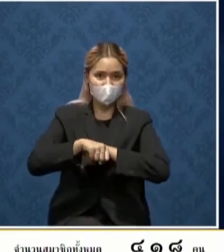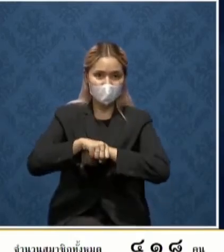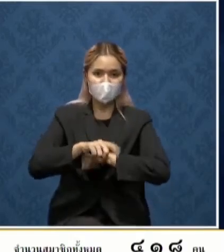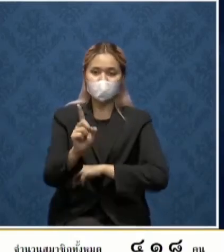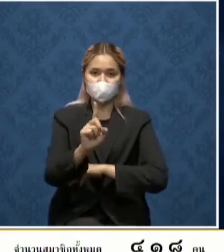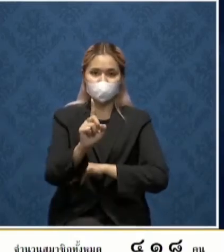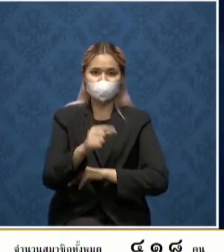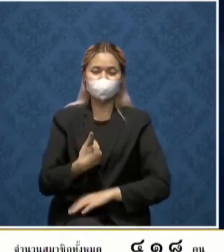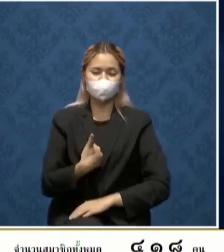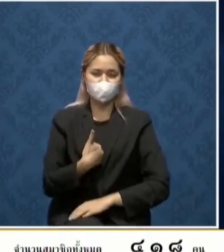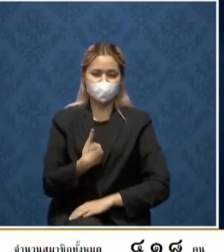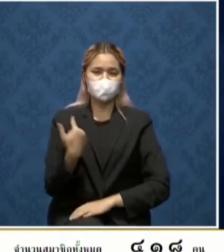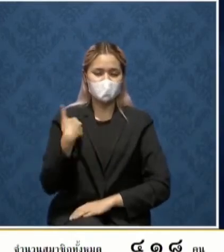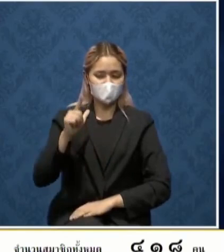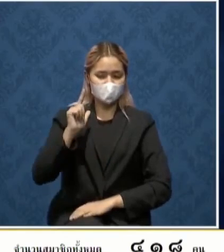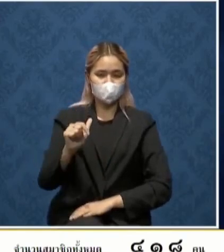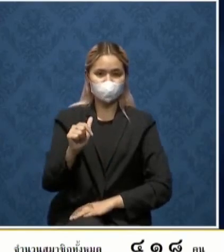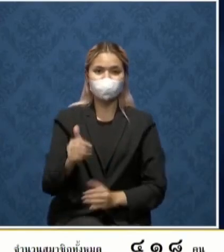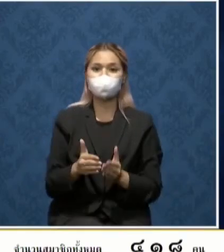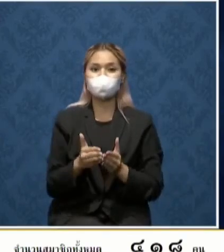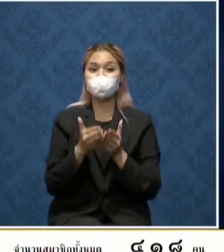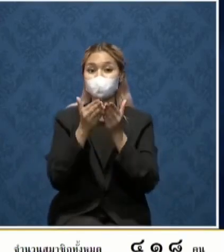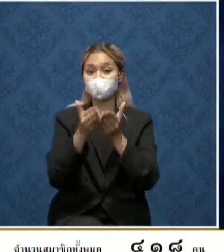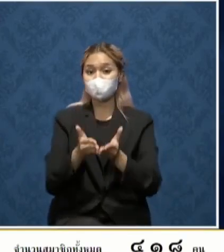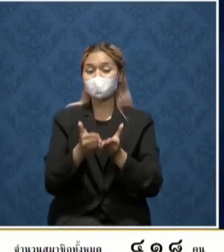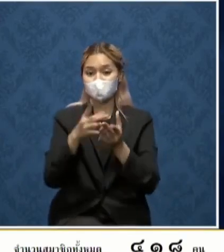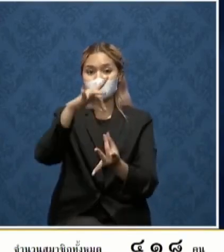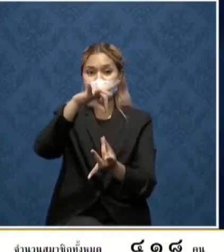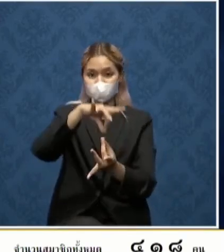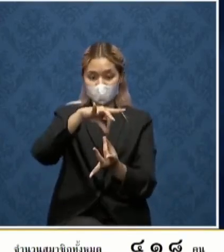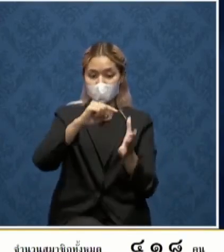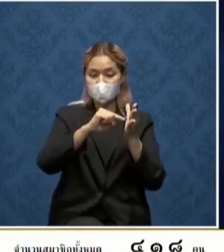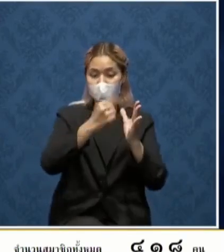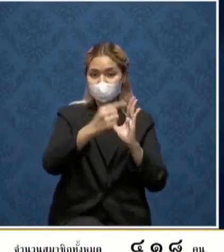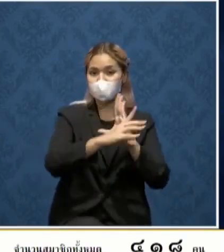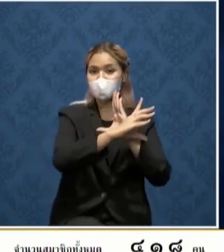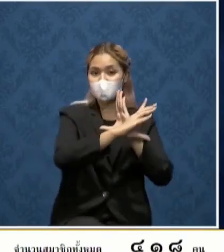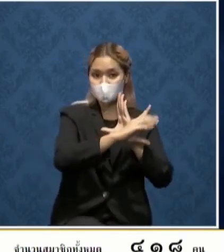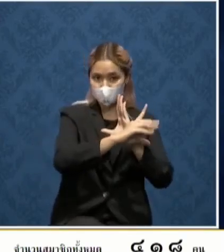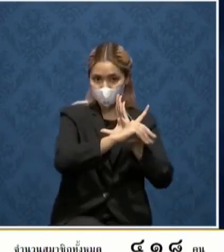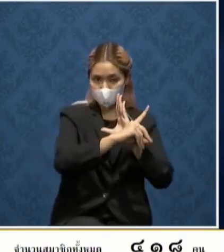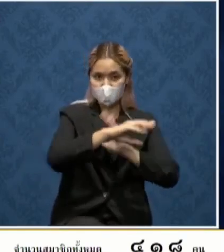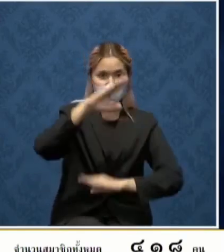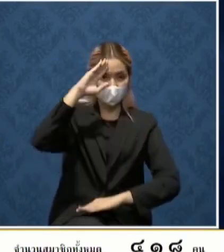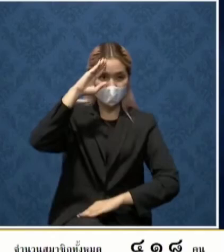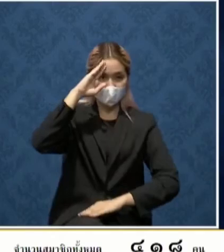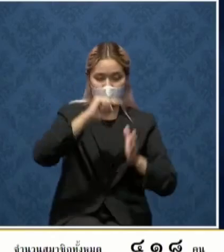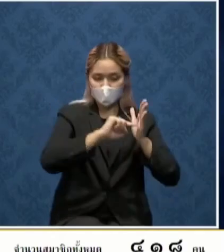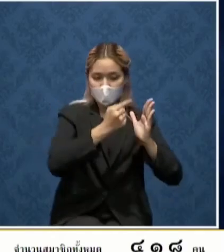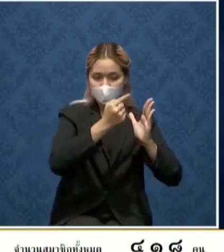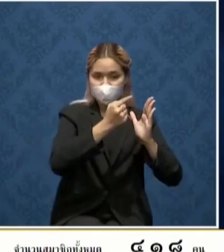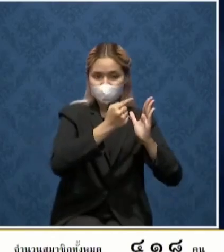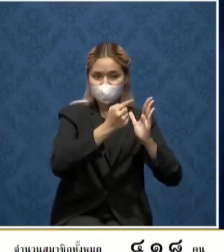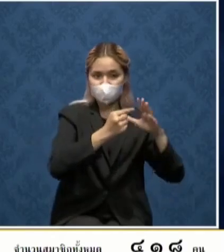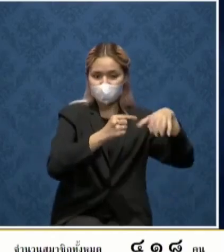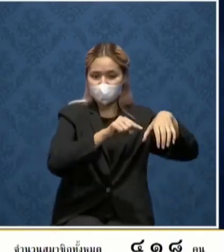ผมมขอสสเกตแบนี้ับภาหากิของ Le Scyatai ออกเดิทางจากฐานทสัตุทหีบ ในจุดที่ 1 ของแผนที่แล้ไปร